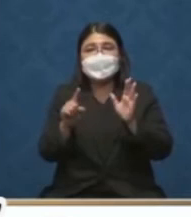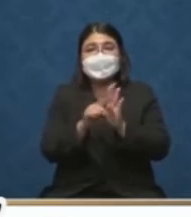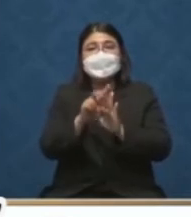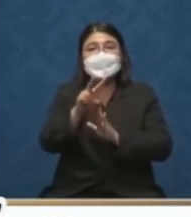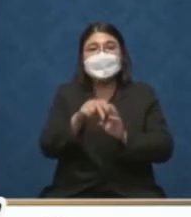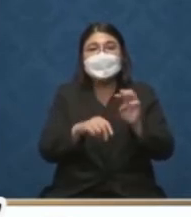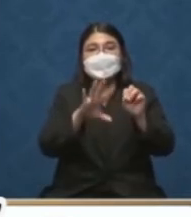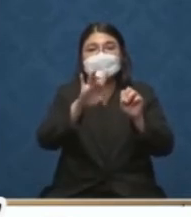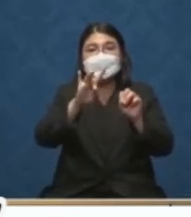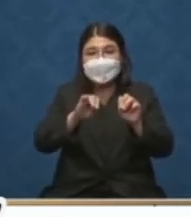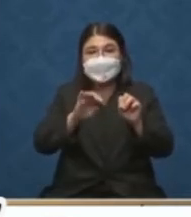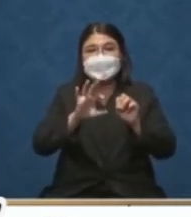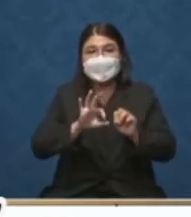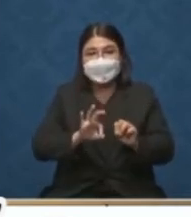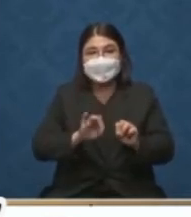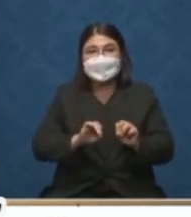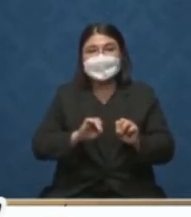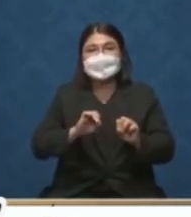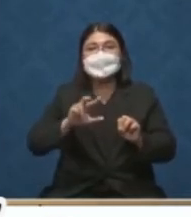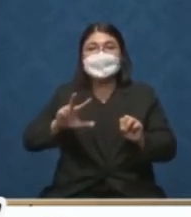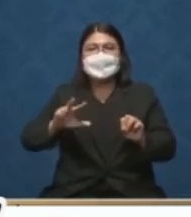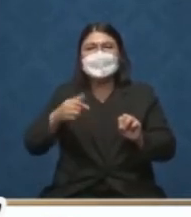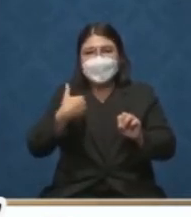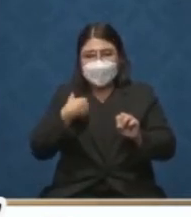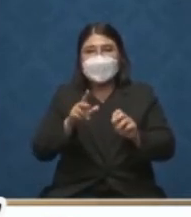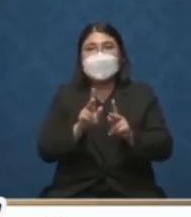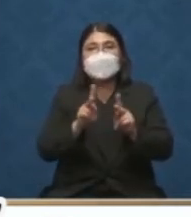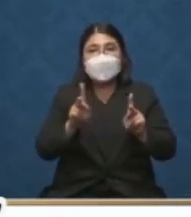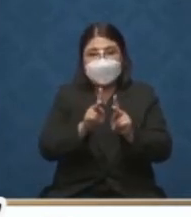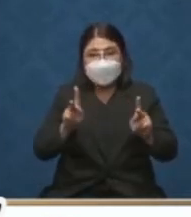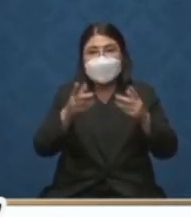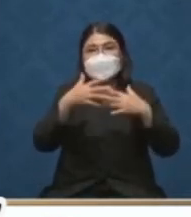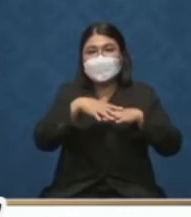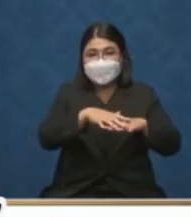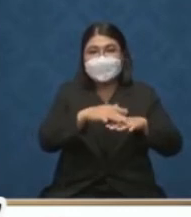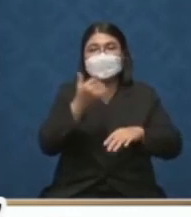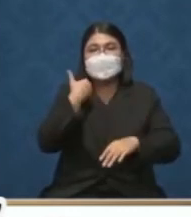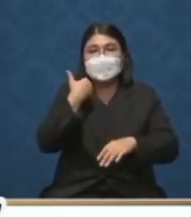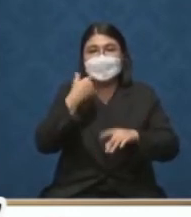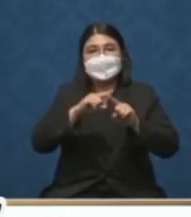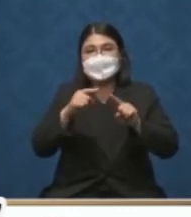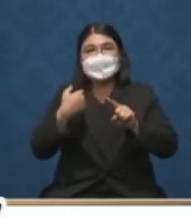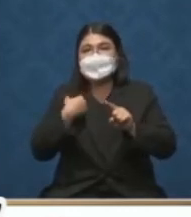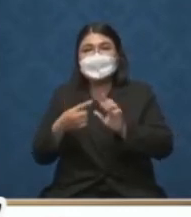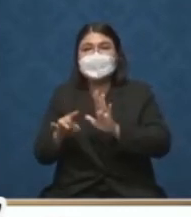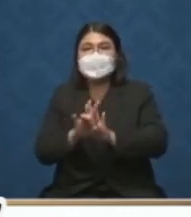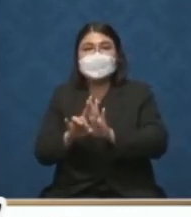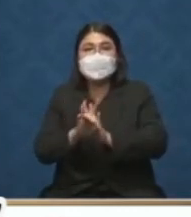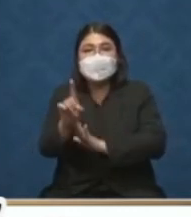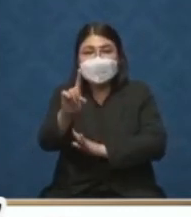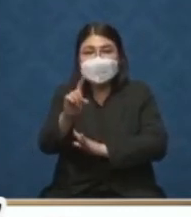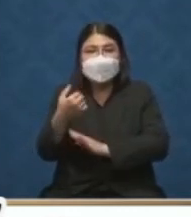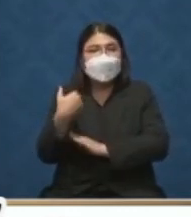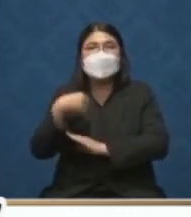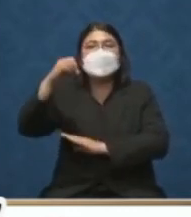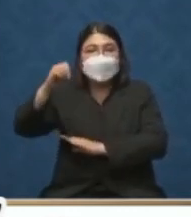ครับโดนคว่ำในสภาแห่งนี้แหละครั้งที่2แก้ไขมาตรา81และมาตรา